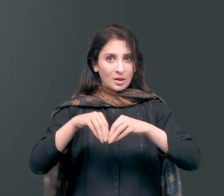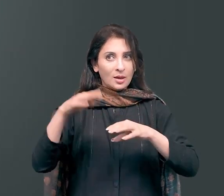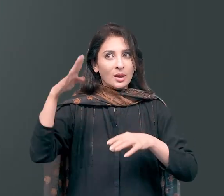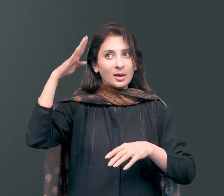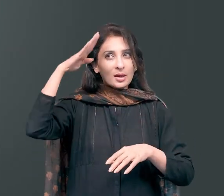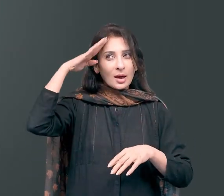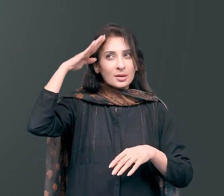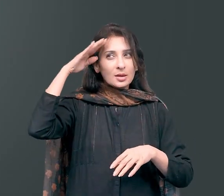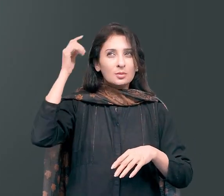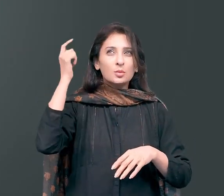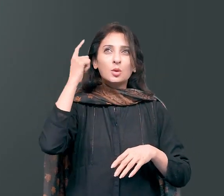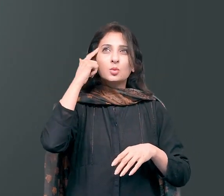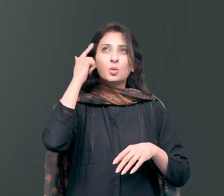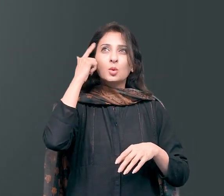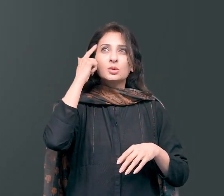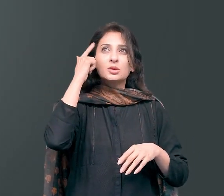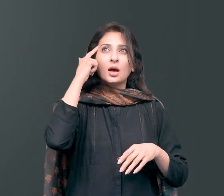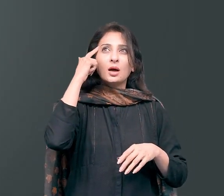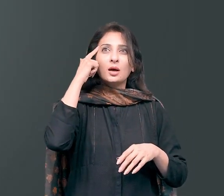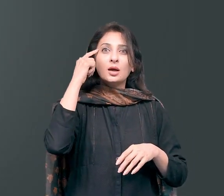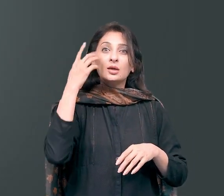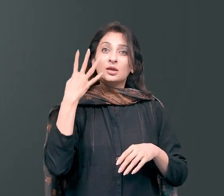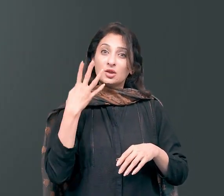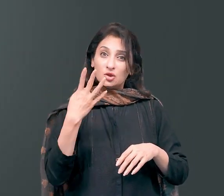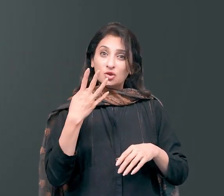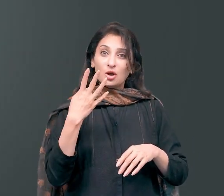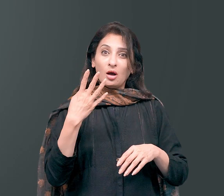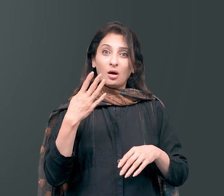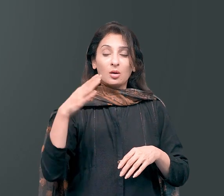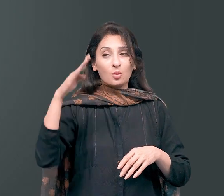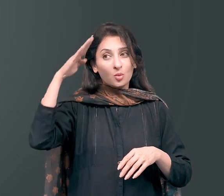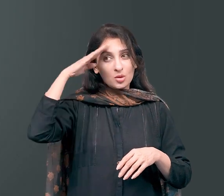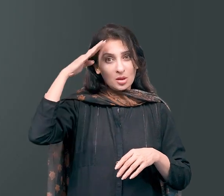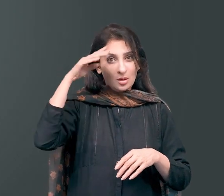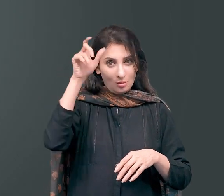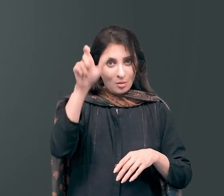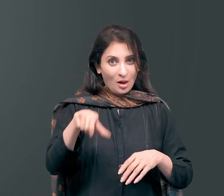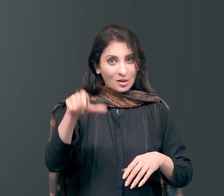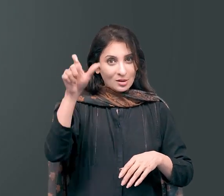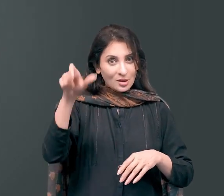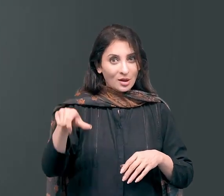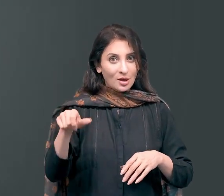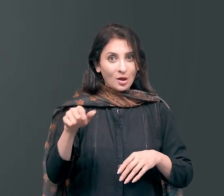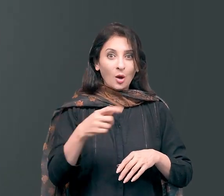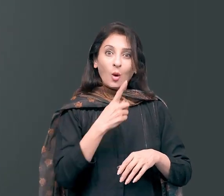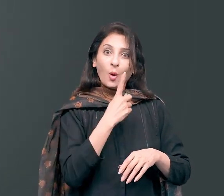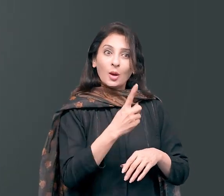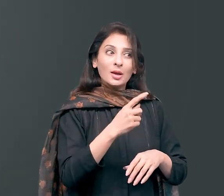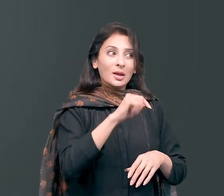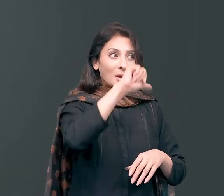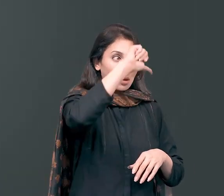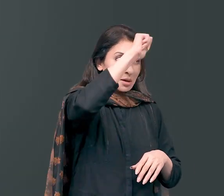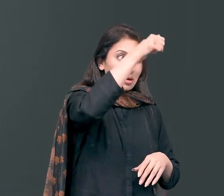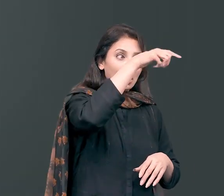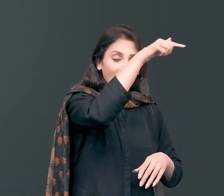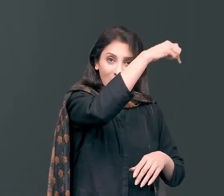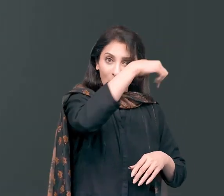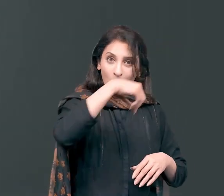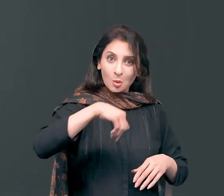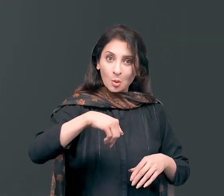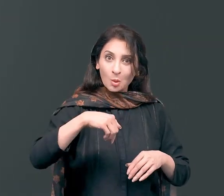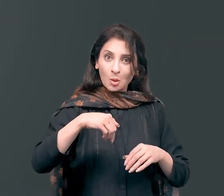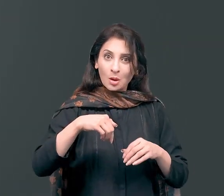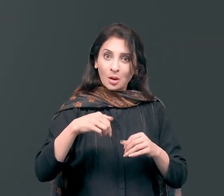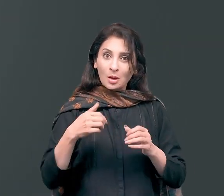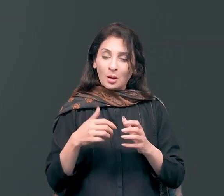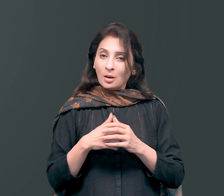ویژن کہ 4 مسلمان اور ایک ہندو جوگندر ناتھ منڈل، ان کو انہوں نے